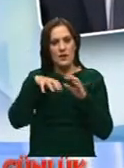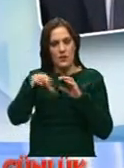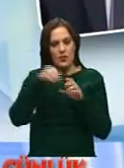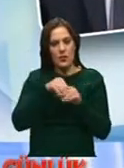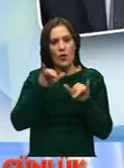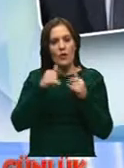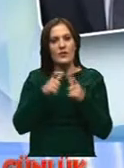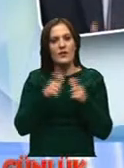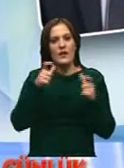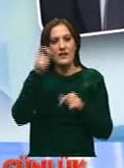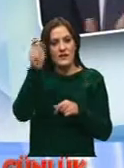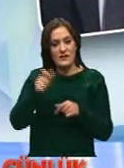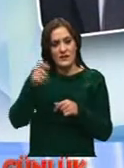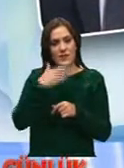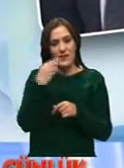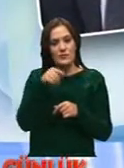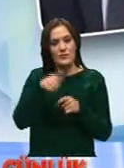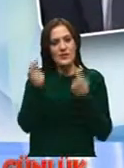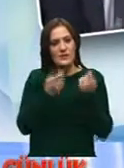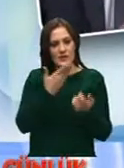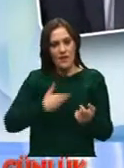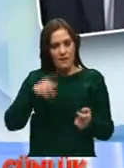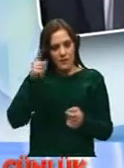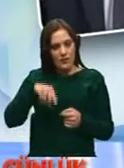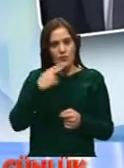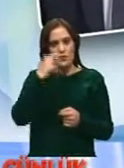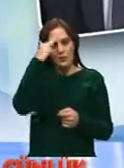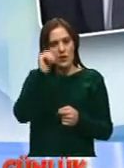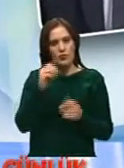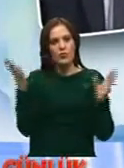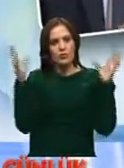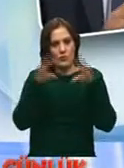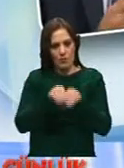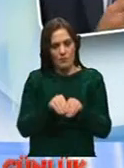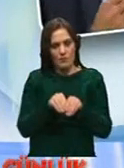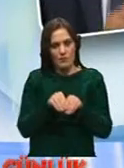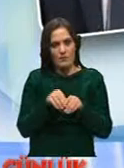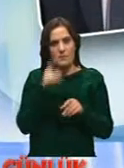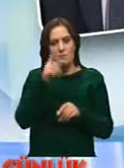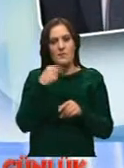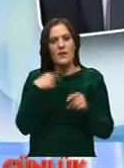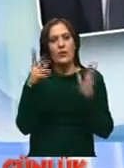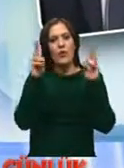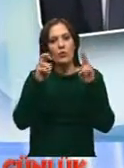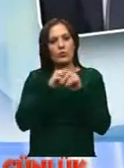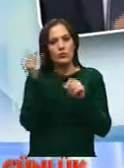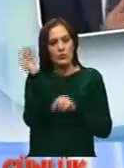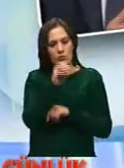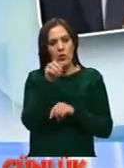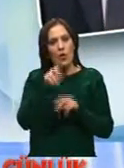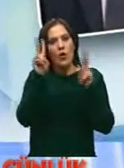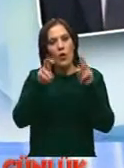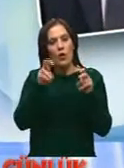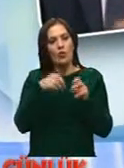Oyun geliştirici gençler, bu işi sevenler. İşte cuma günü toplanıyoruz. Bir tema belirliyoruz. O